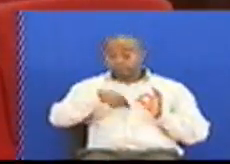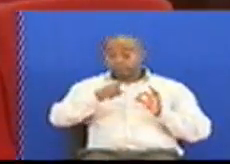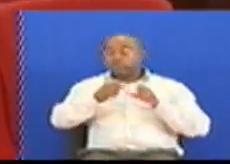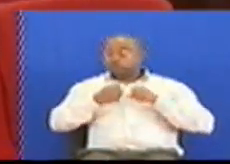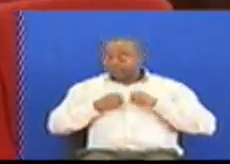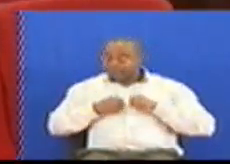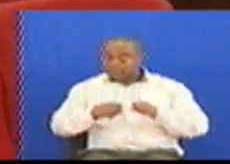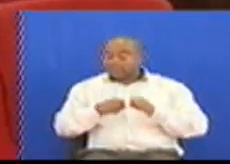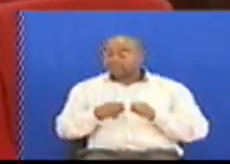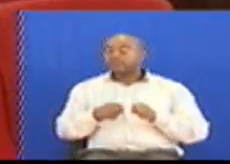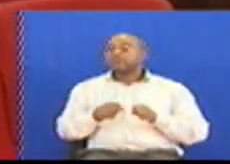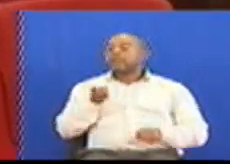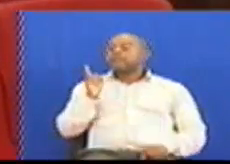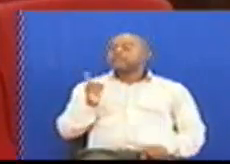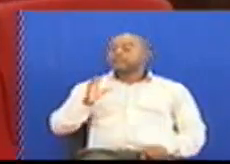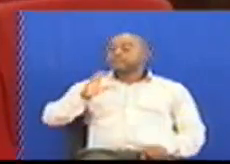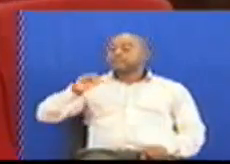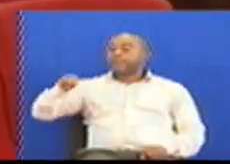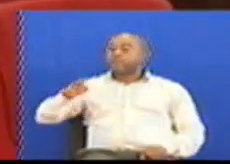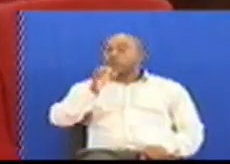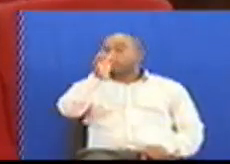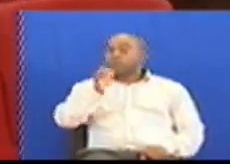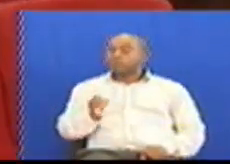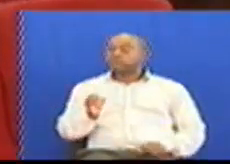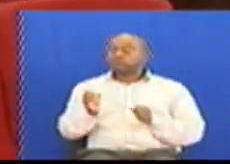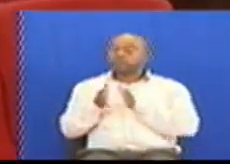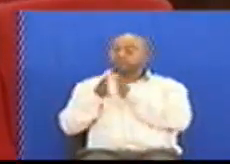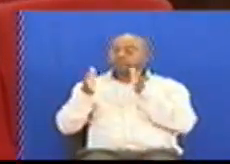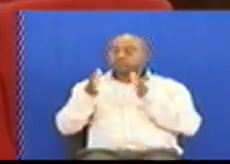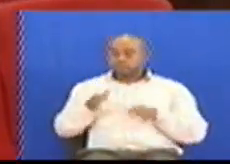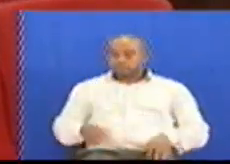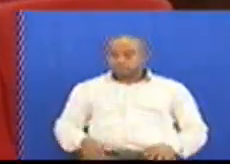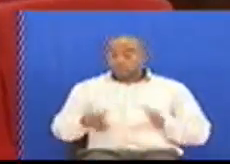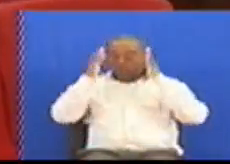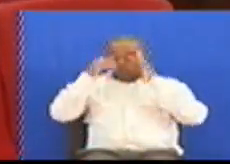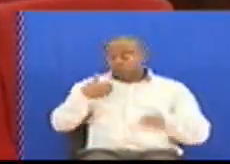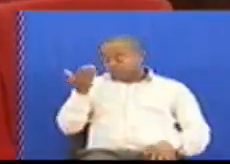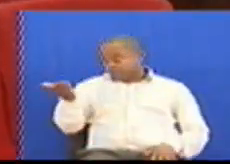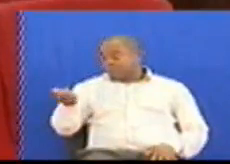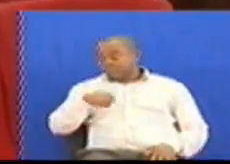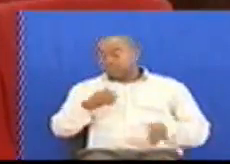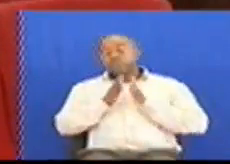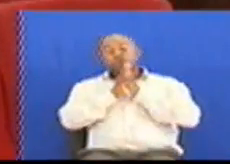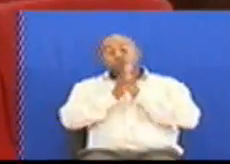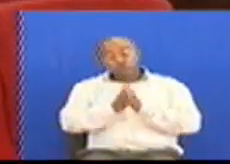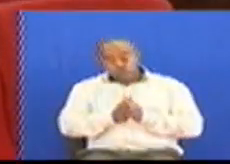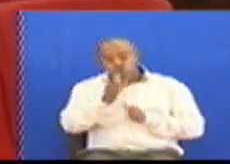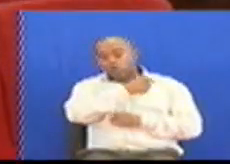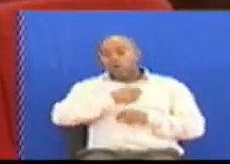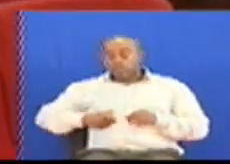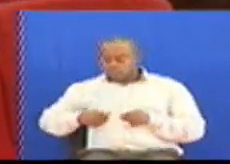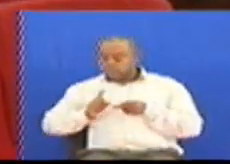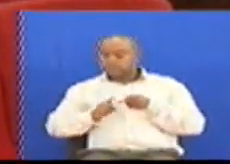ilani ya Chama cha Mapinduzi kwa asilimia kubwa sana. Mheshimiwa naibu spika, nimshukuru mheshimiwa rais, nimshukuru makamu wa